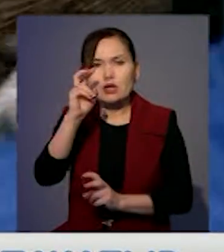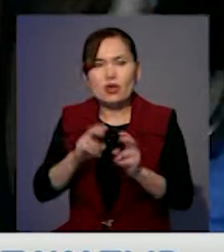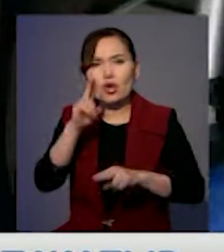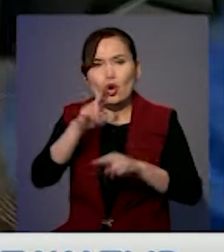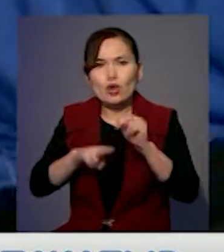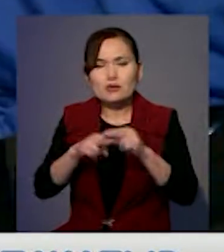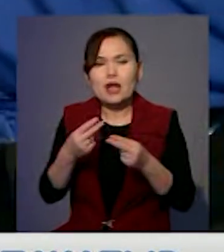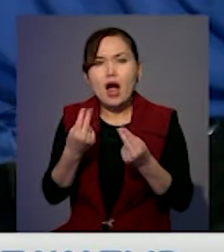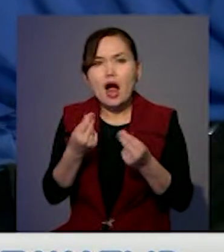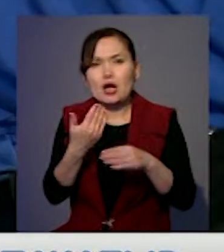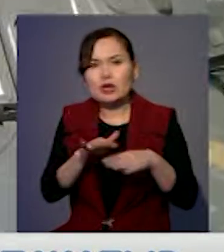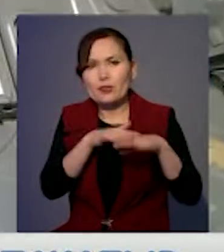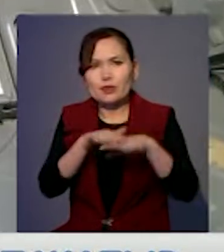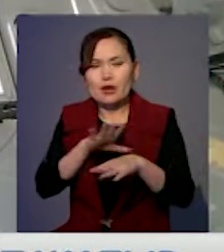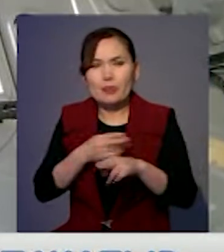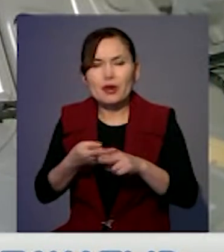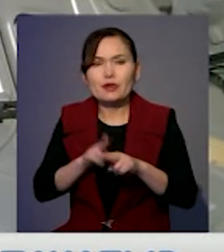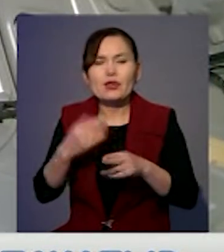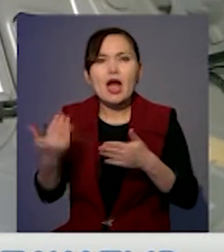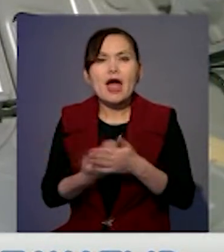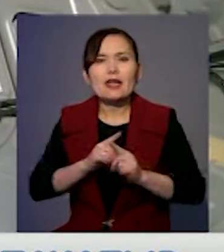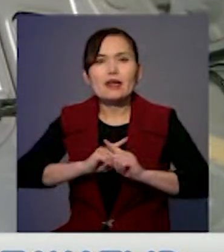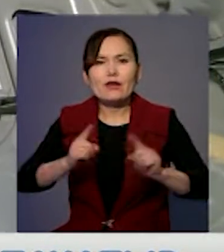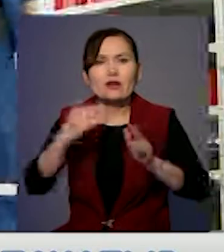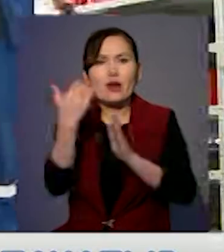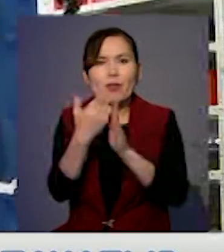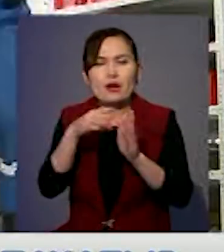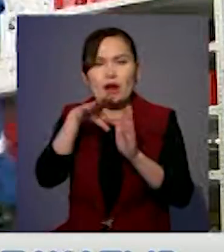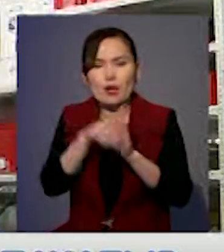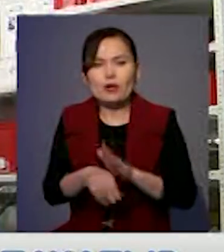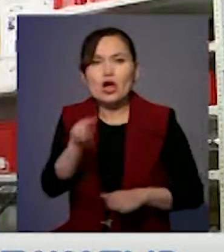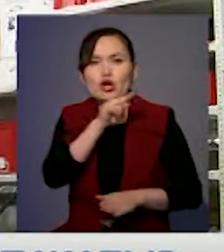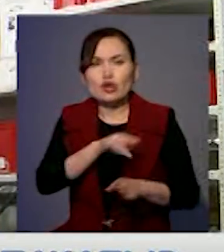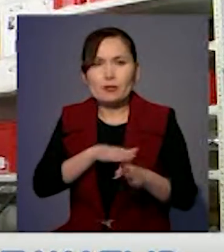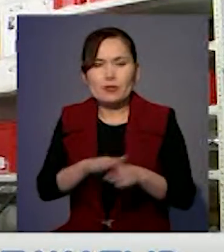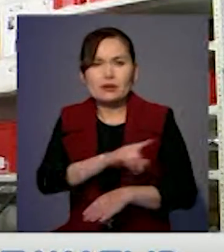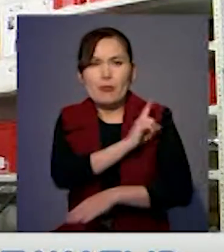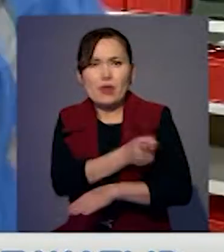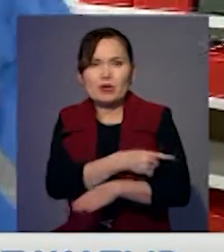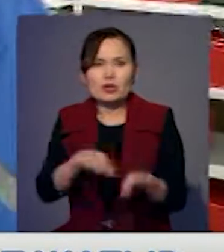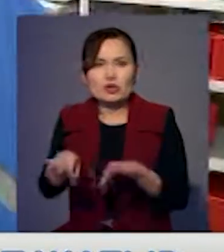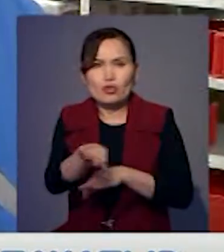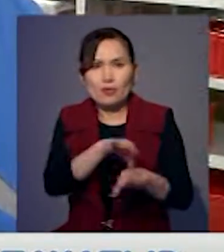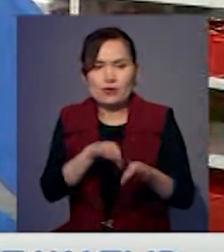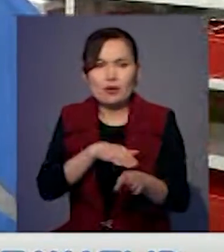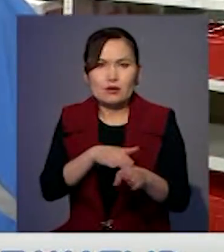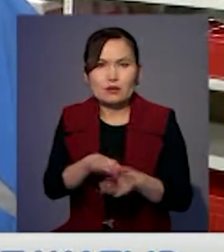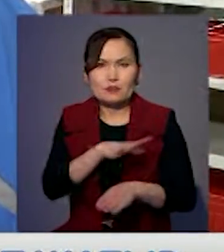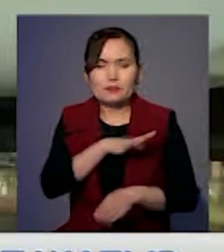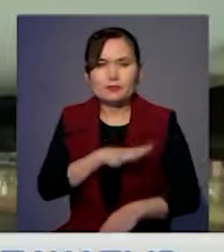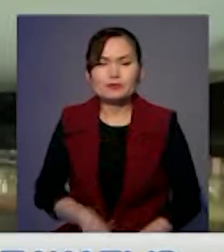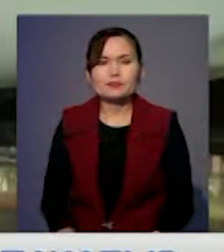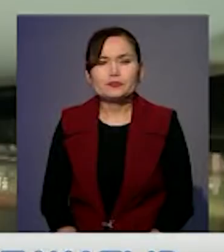бөлінген. Бұл үдемелі индустриалды инновациялық даму бағдарламасының үдесінен шығатын мықты жобалардың бірі.